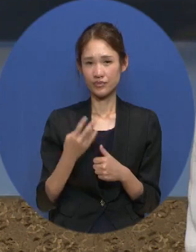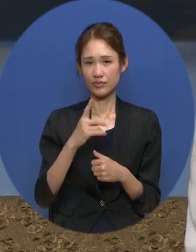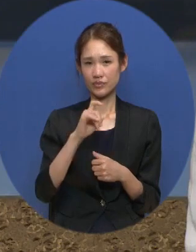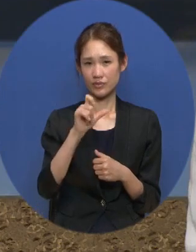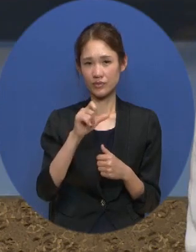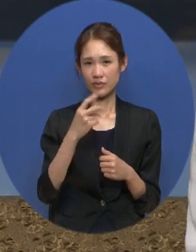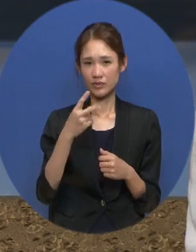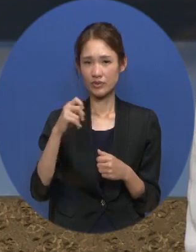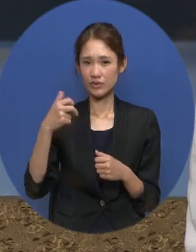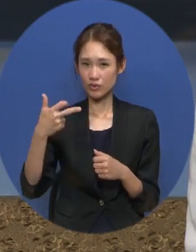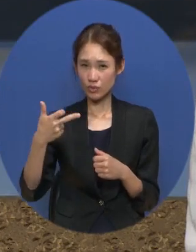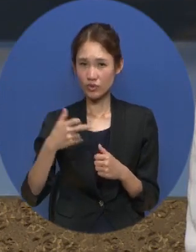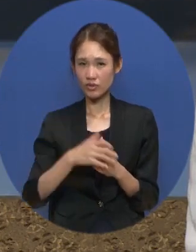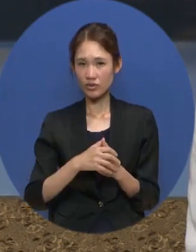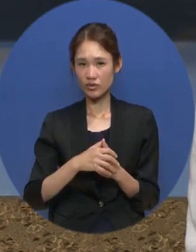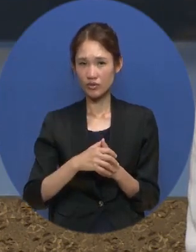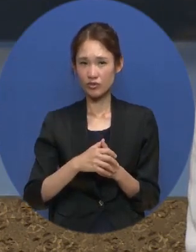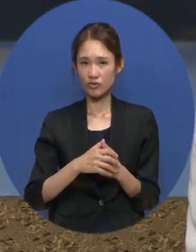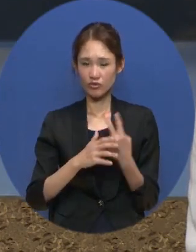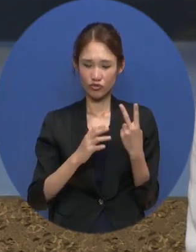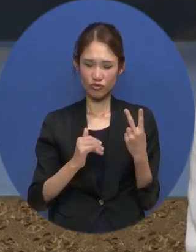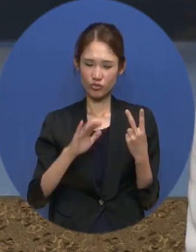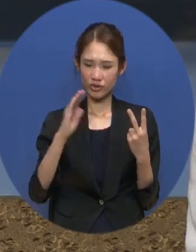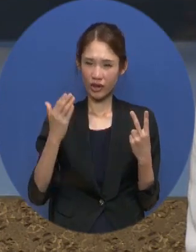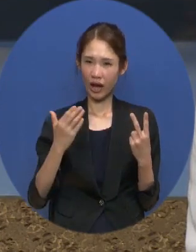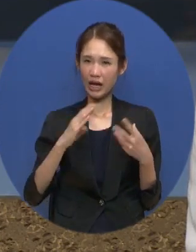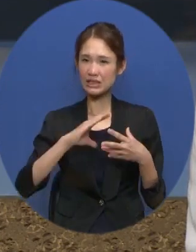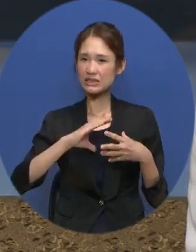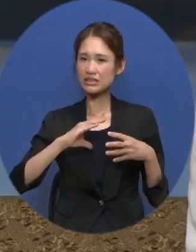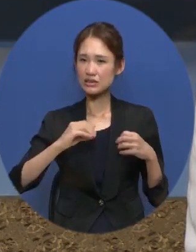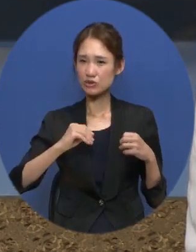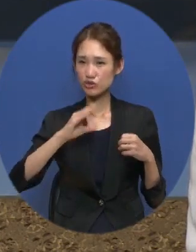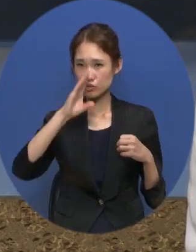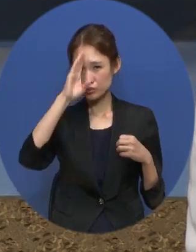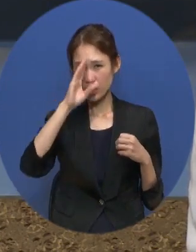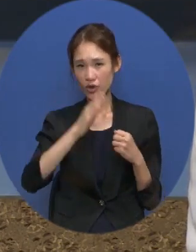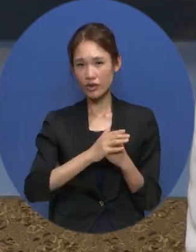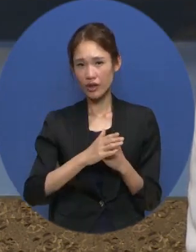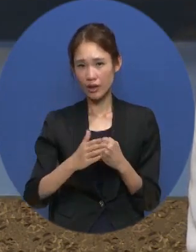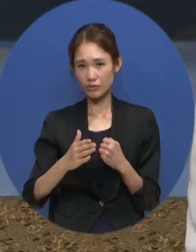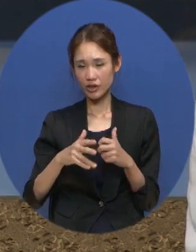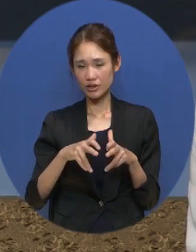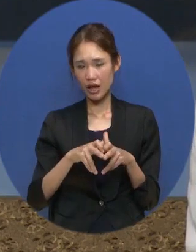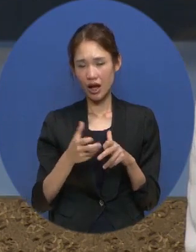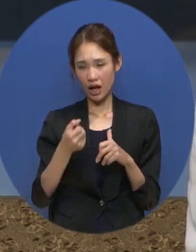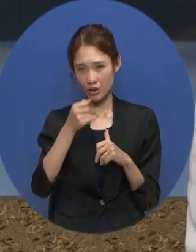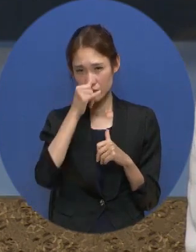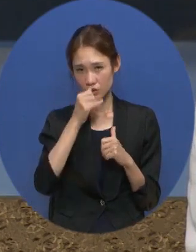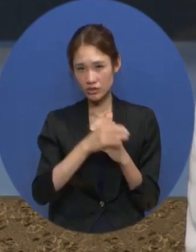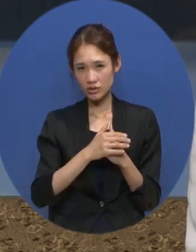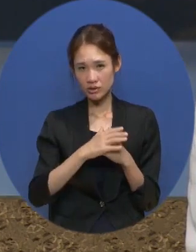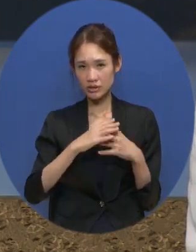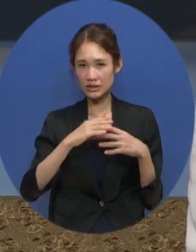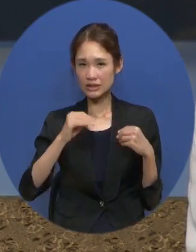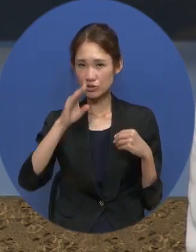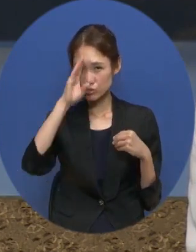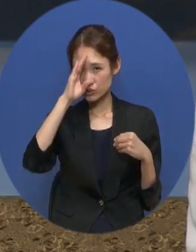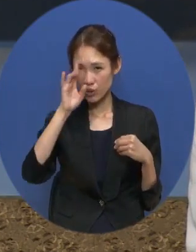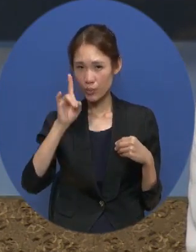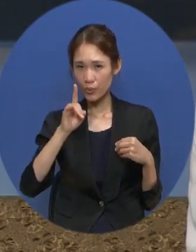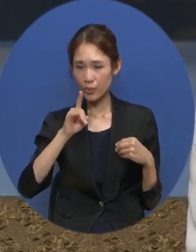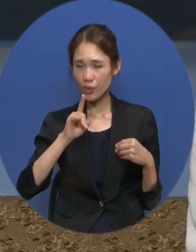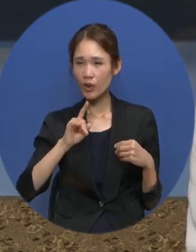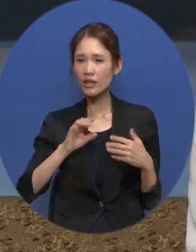2015년도 그랬고 2017년도 그랬고 예, 둘 다 근육병 장애를 갖고 있었는데요. 근육병은 이게